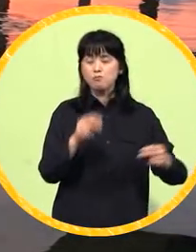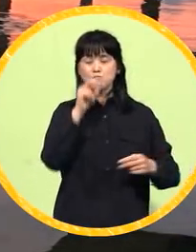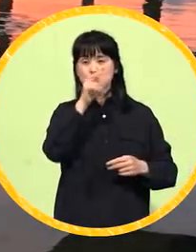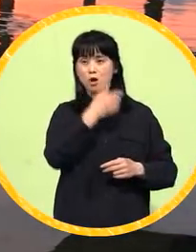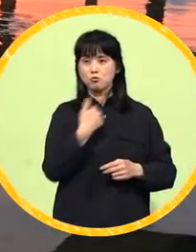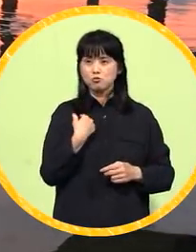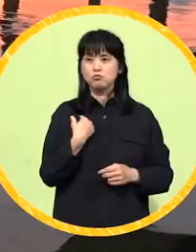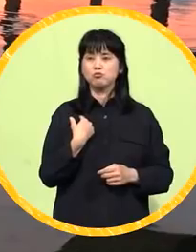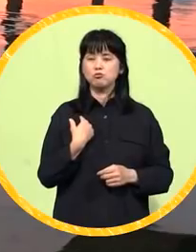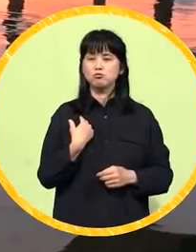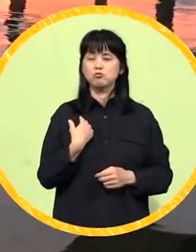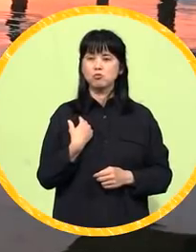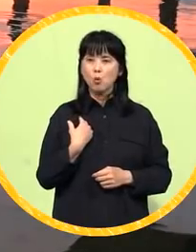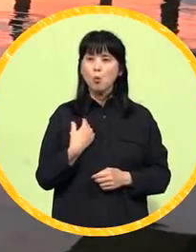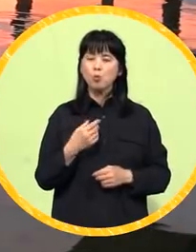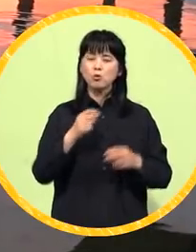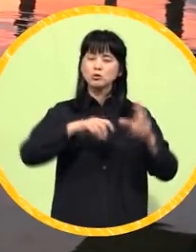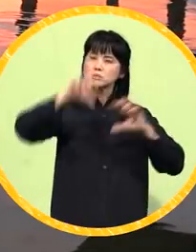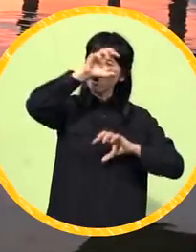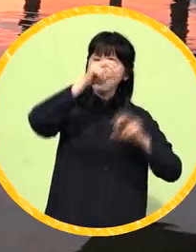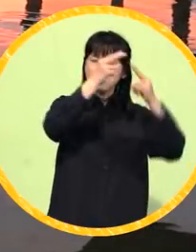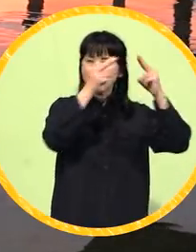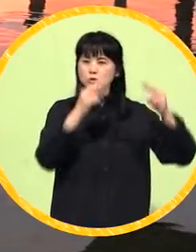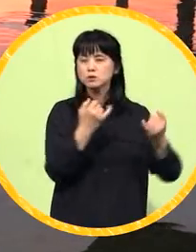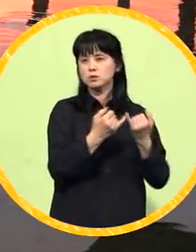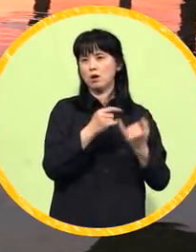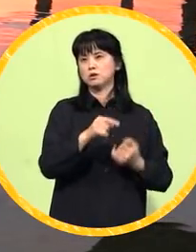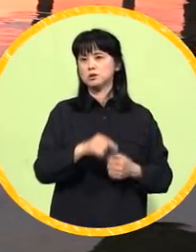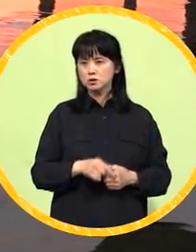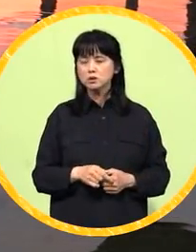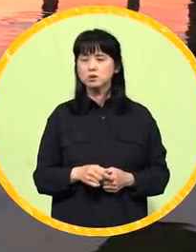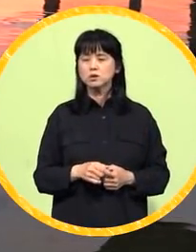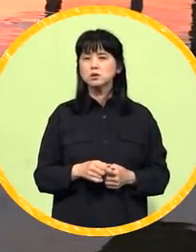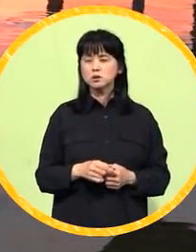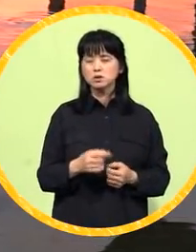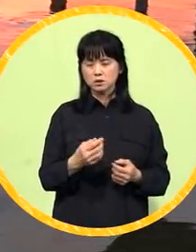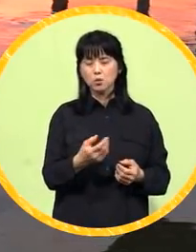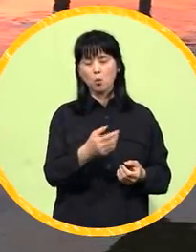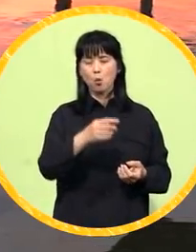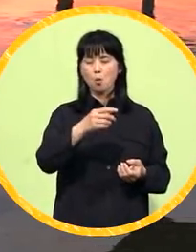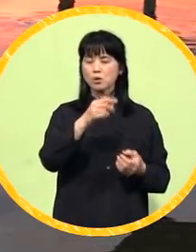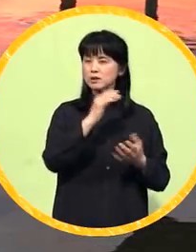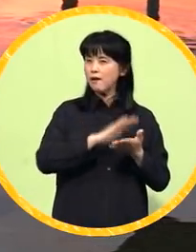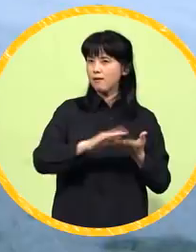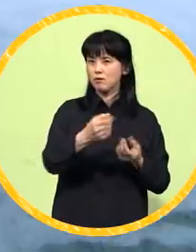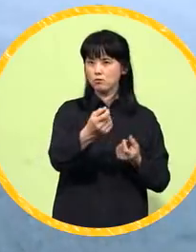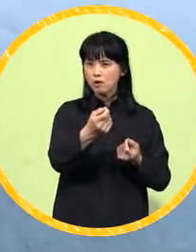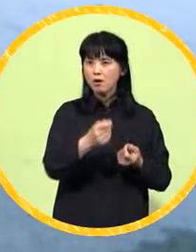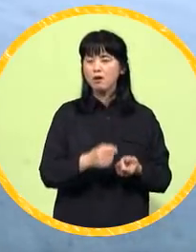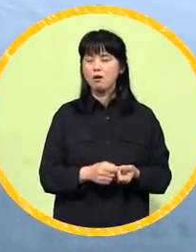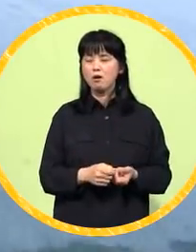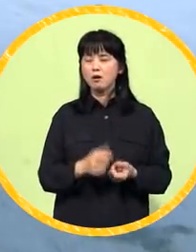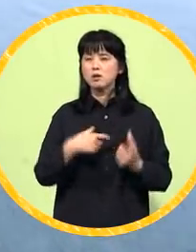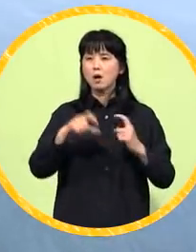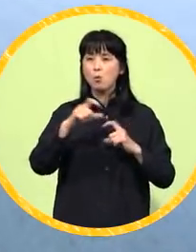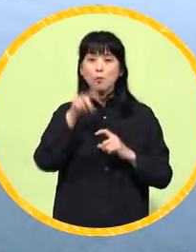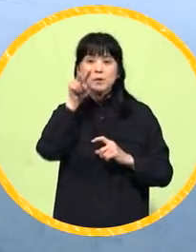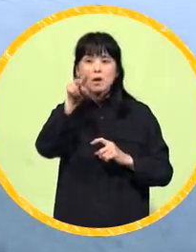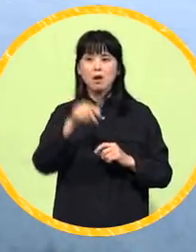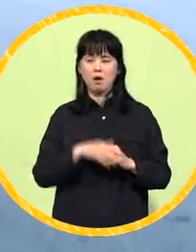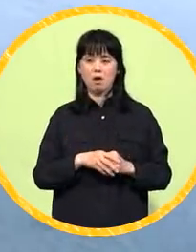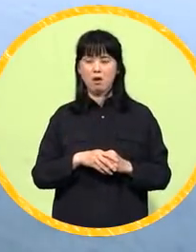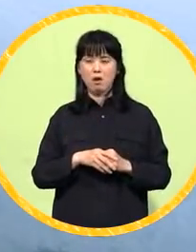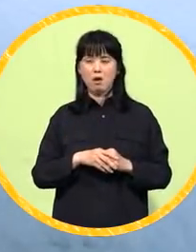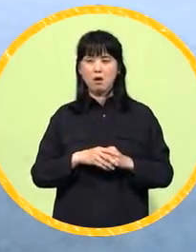ねすごい若干逆さ富士みたいなって思いますこれをオンに映って綺麗ですねー確かも見てください